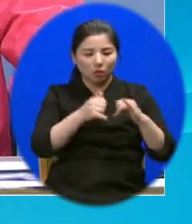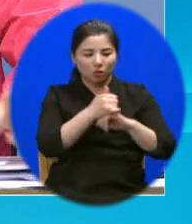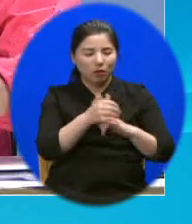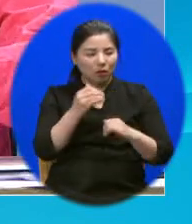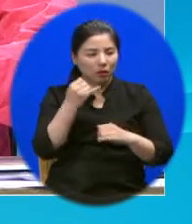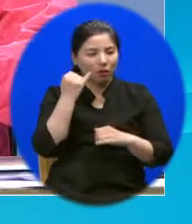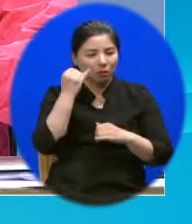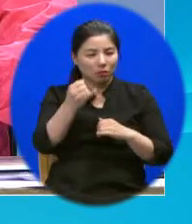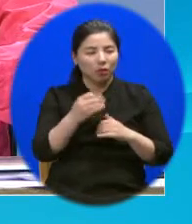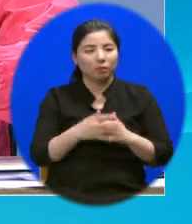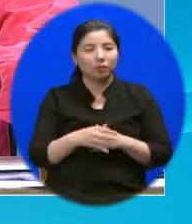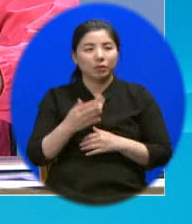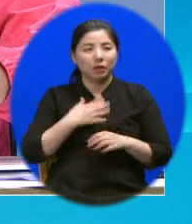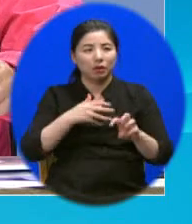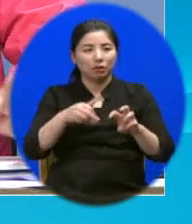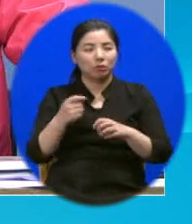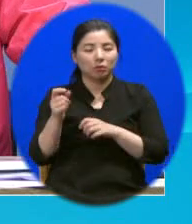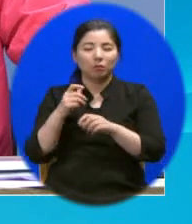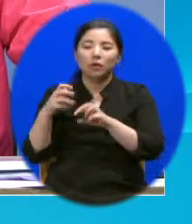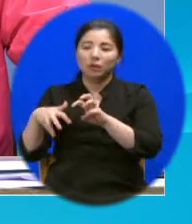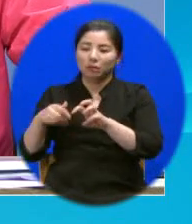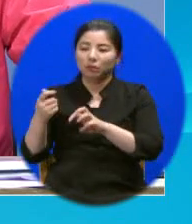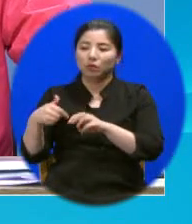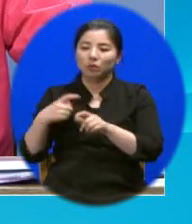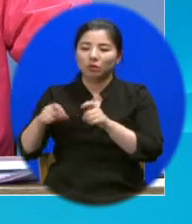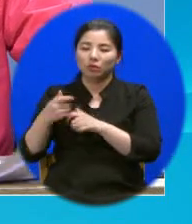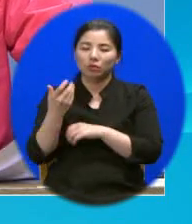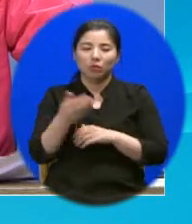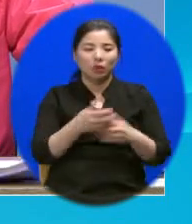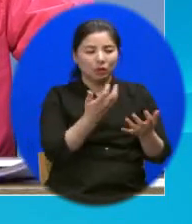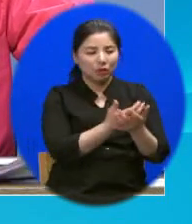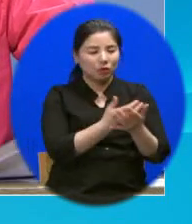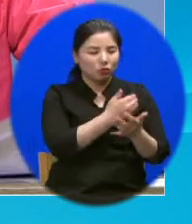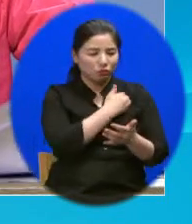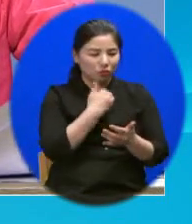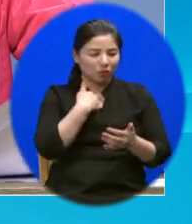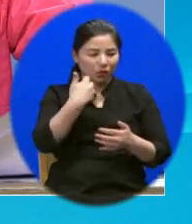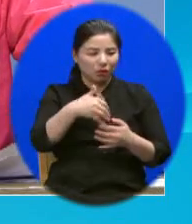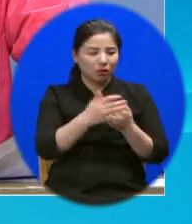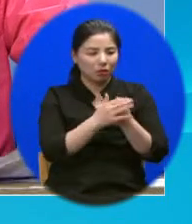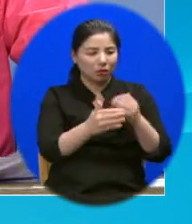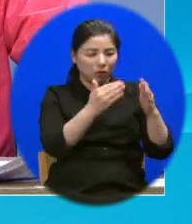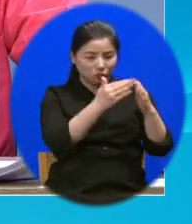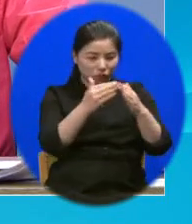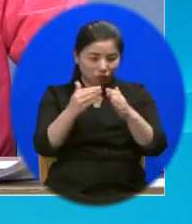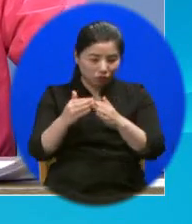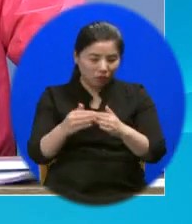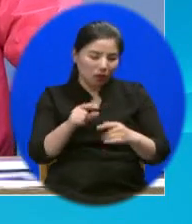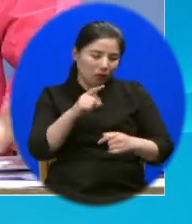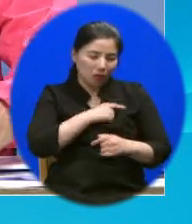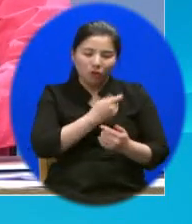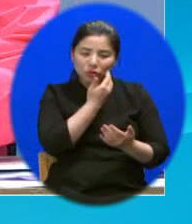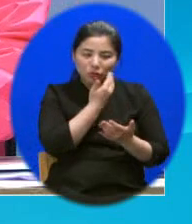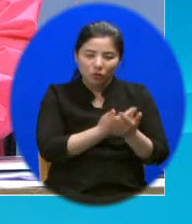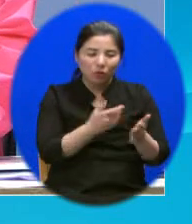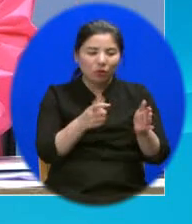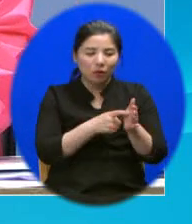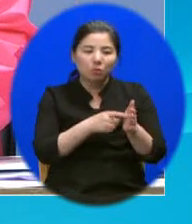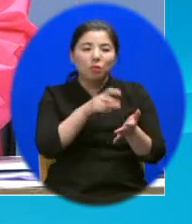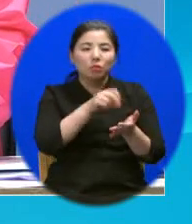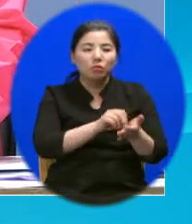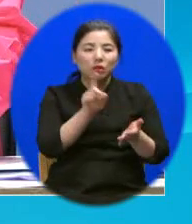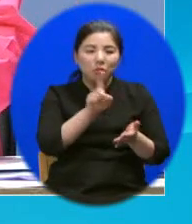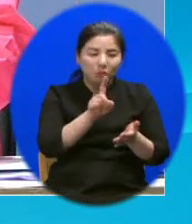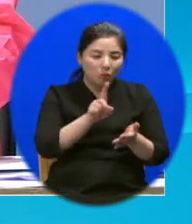그런데 여기서 한발 초만 더 드리겠습니다 자루가 아 충분치 않아서 각 군의 가장 중요하면서도 시급 찬 현안이